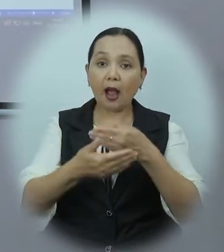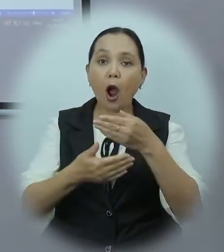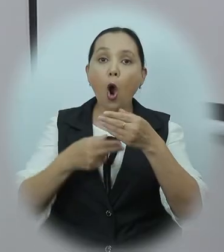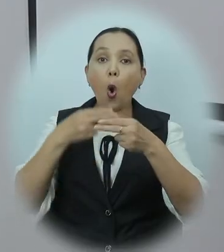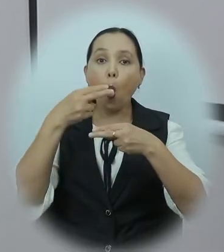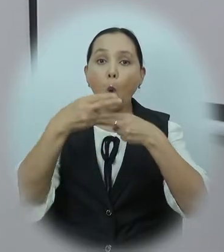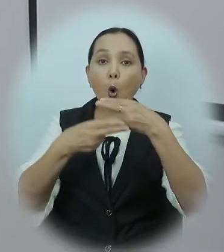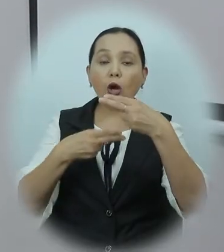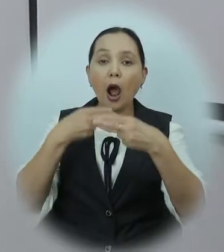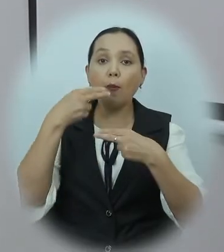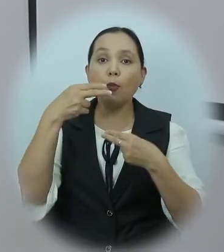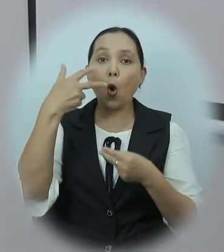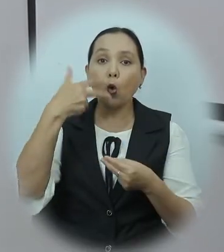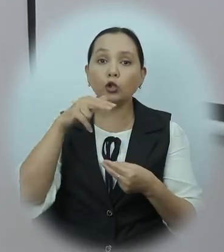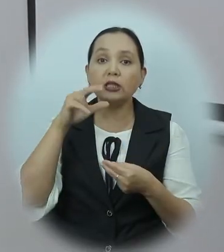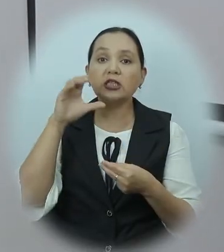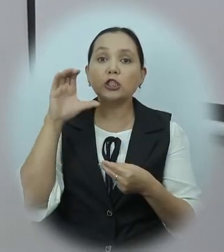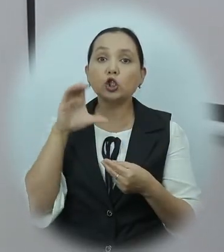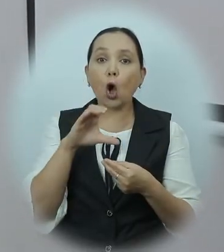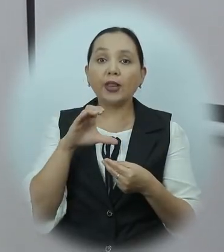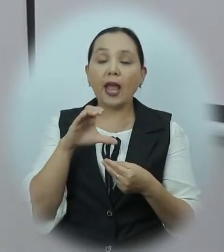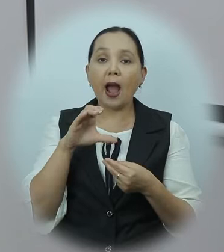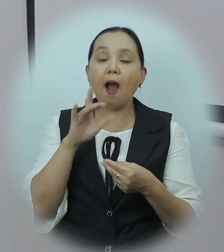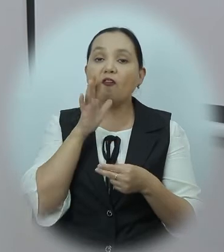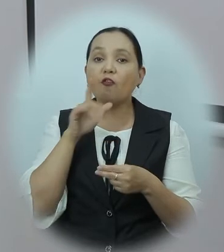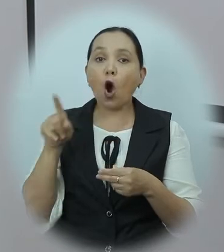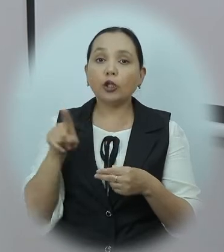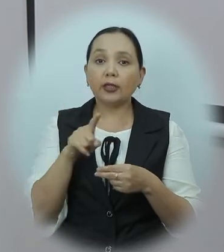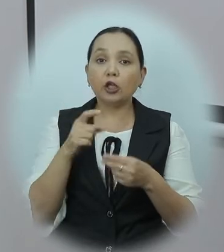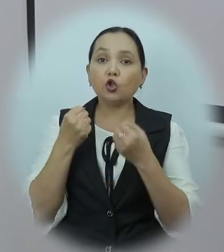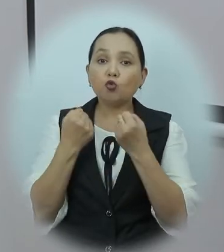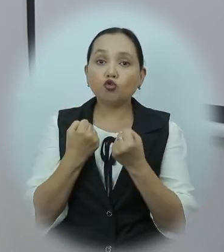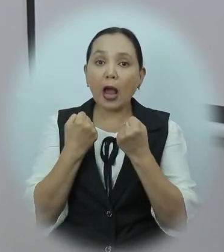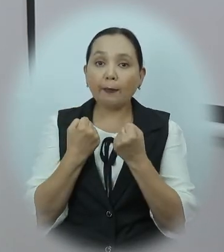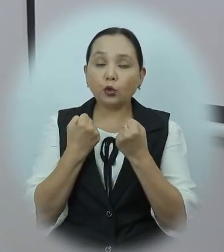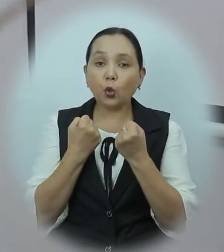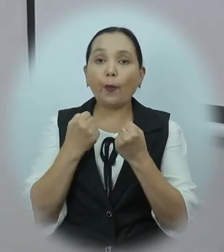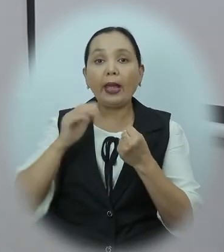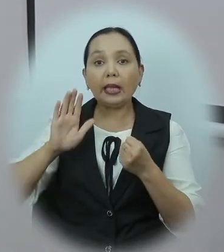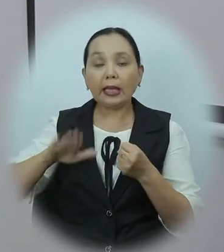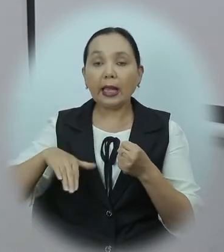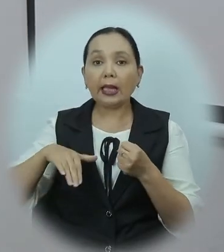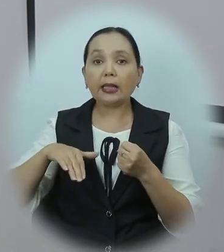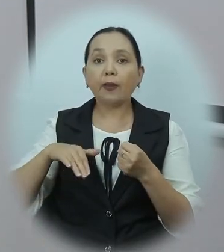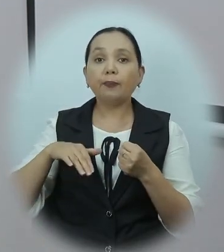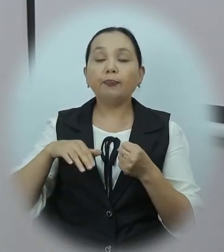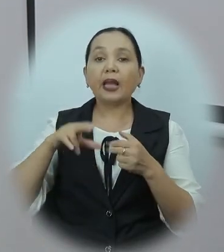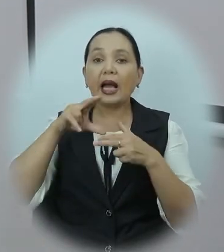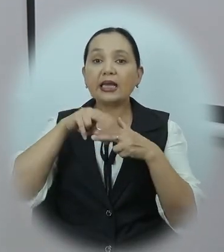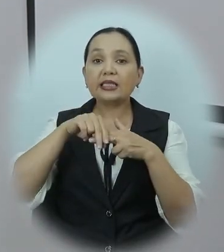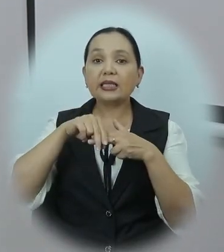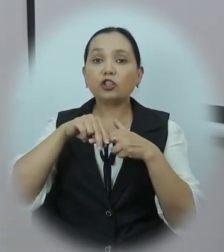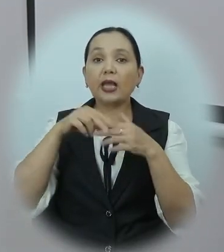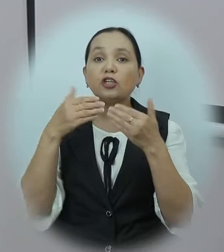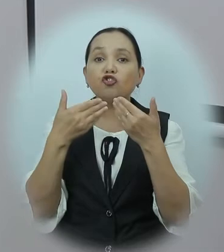o'rab 30 soniya vaqtgacha ushlab turib, keyin qistirgichdan